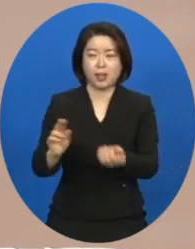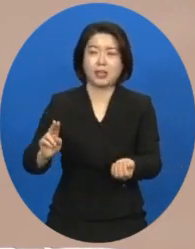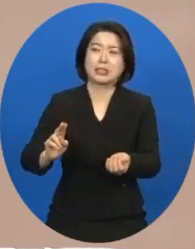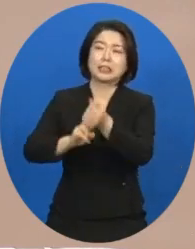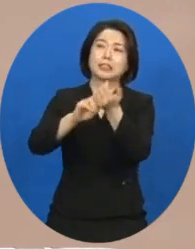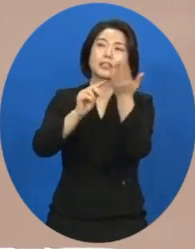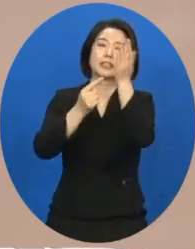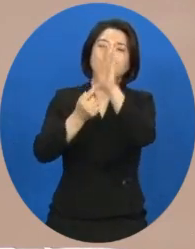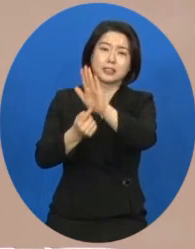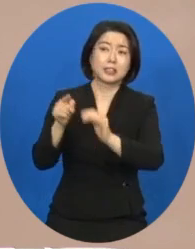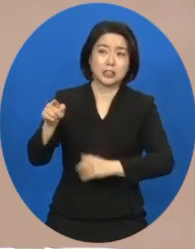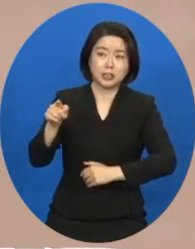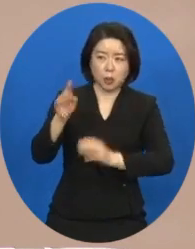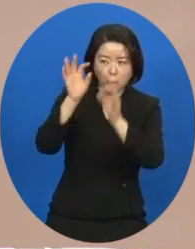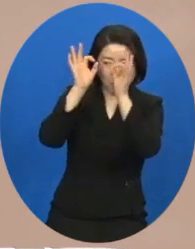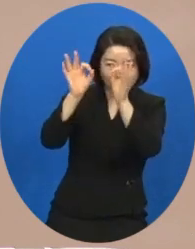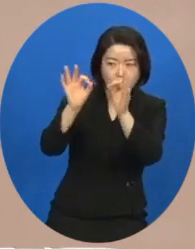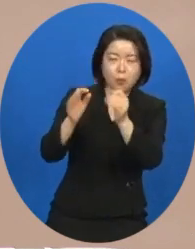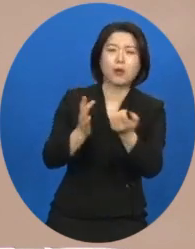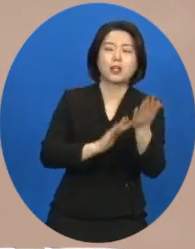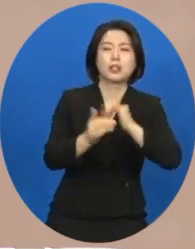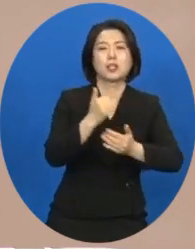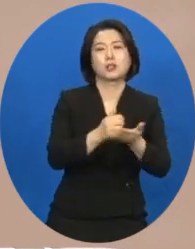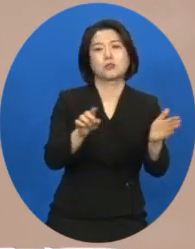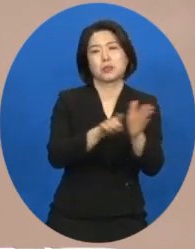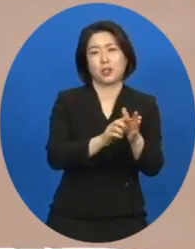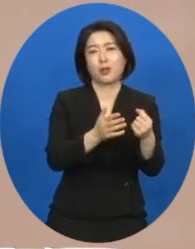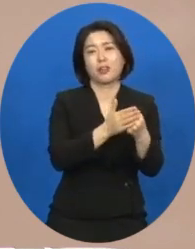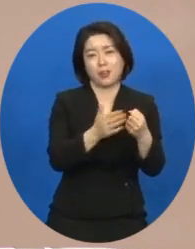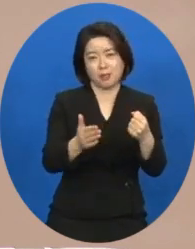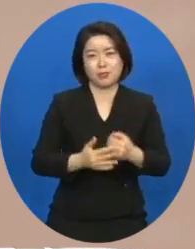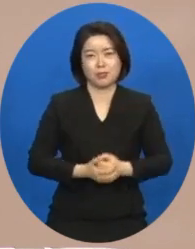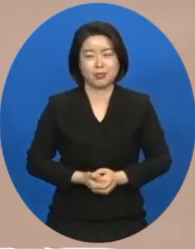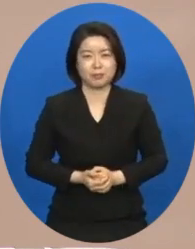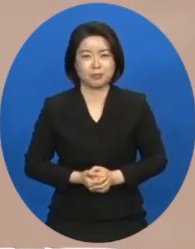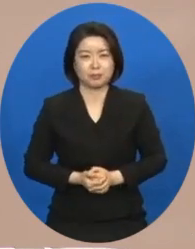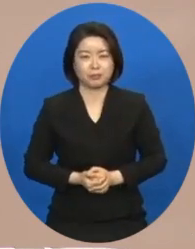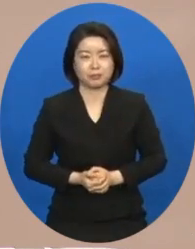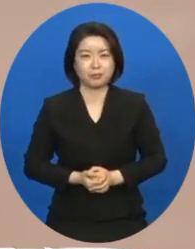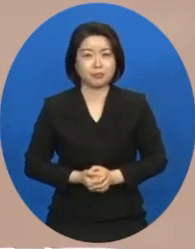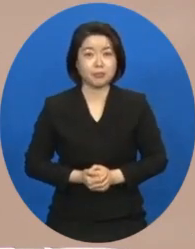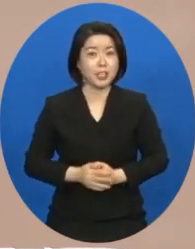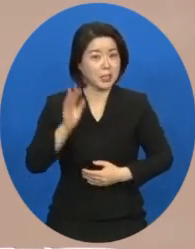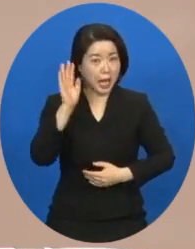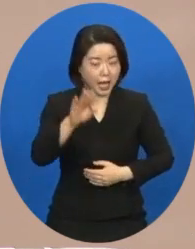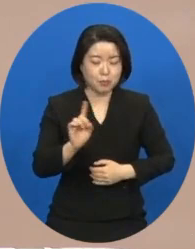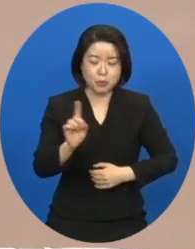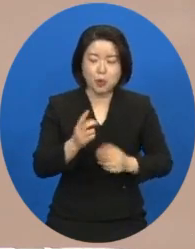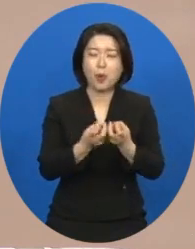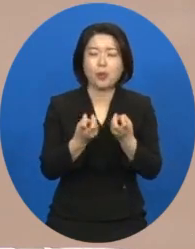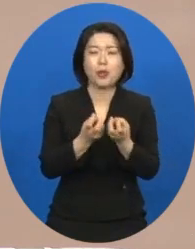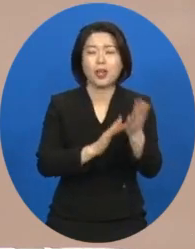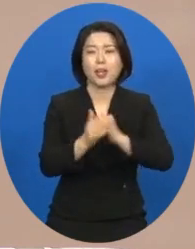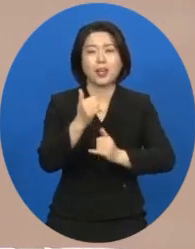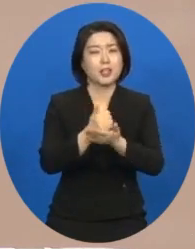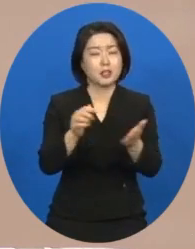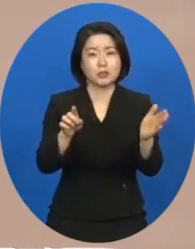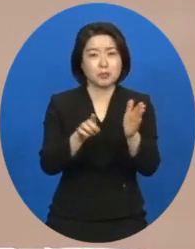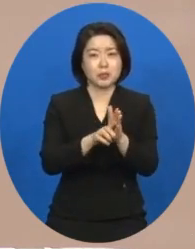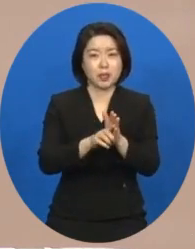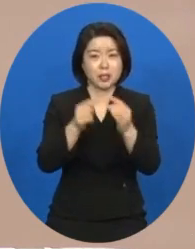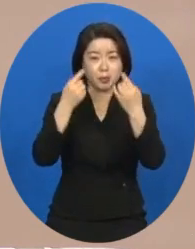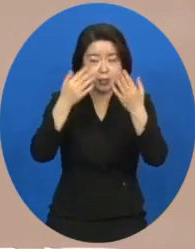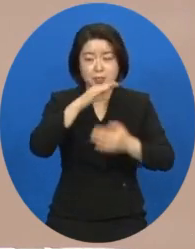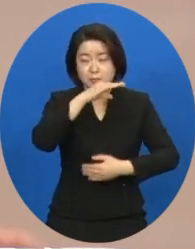가지고 예수를 믿으려고 했기 때문이에요. 자, 그러면 어떻게 예수를 믿어야 예수님을 제대로 믿는 거죠?